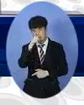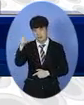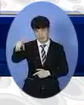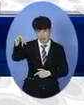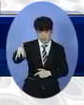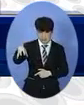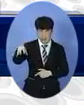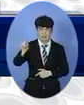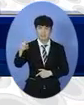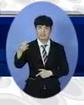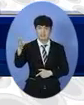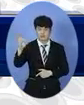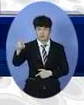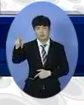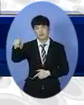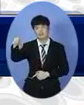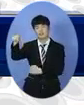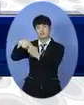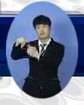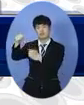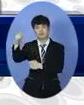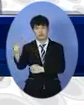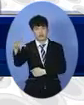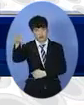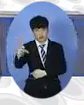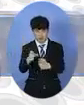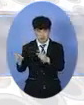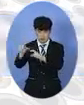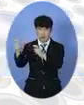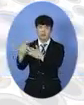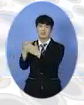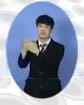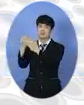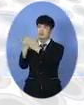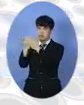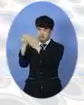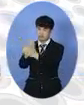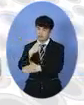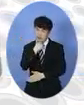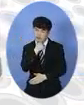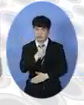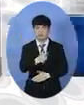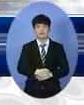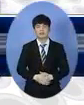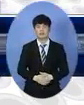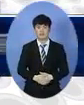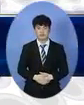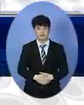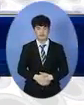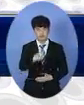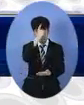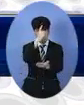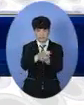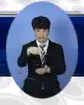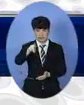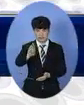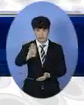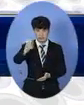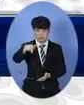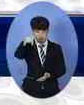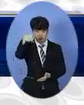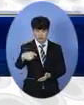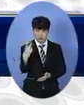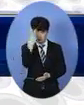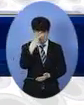주민자치회가 한 단계 더 나아가 더욱 주목받는 마을로 거듭나기 바랍니다. 천안시 서북구 보건소는 부정